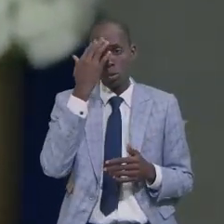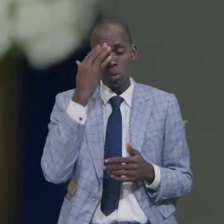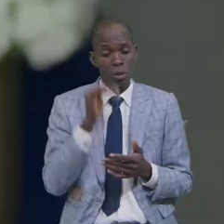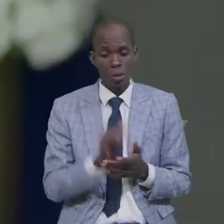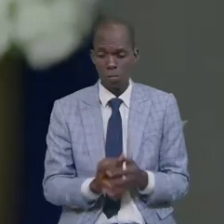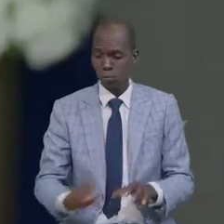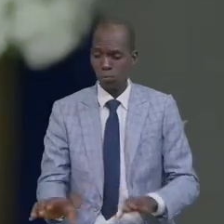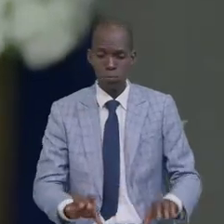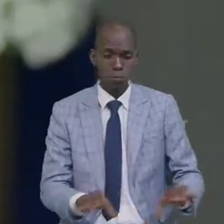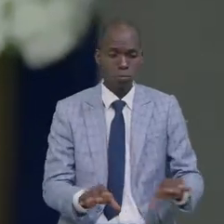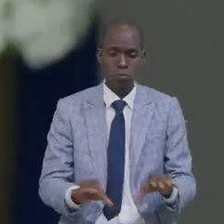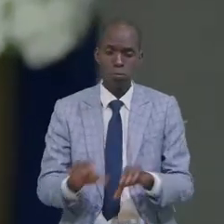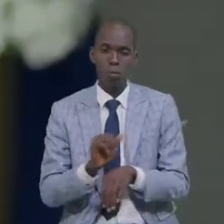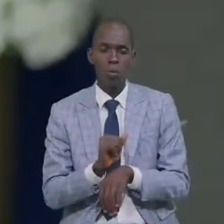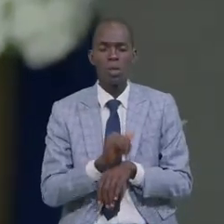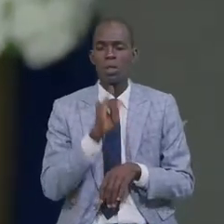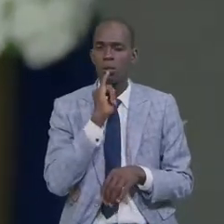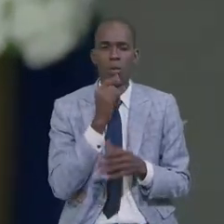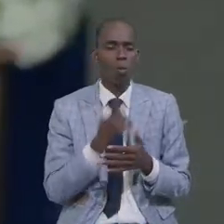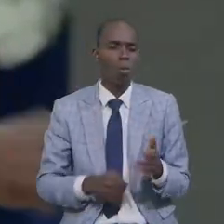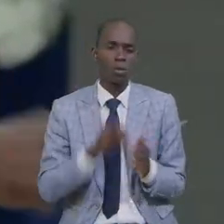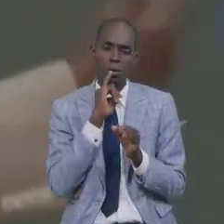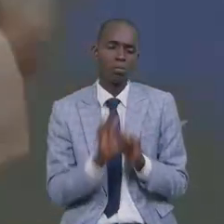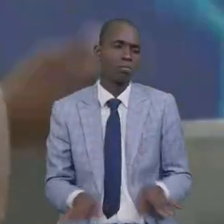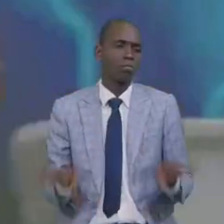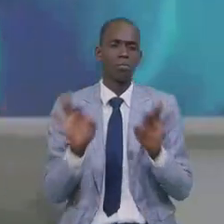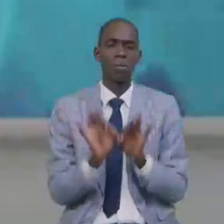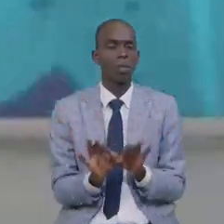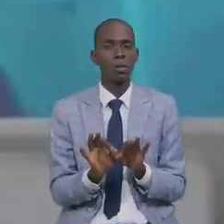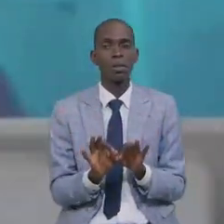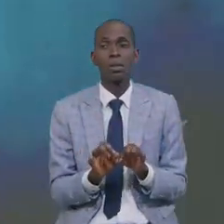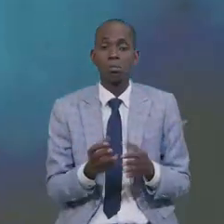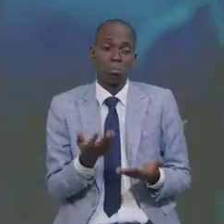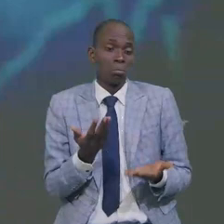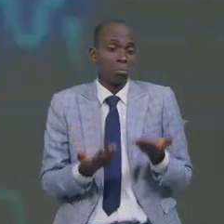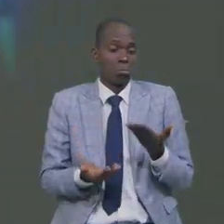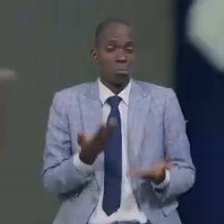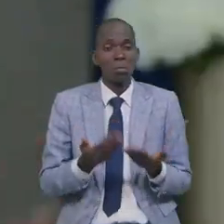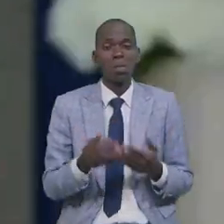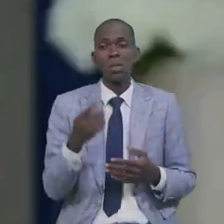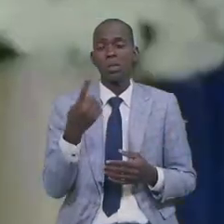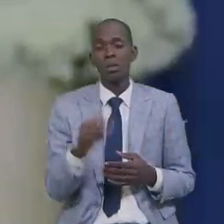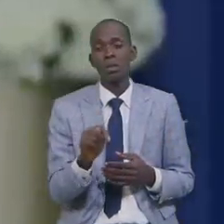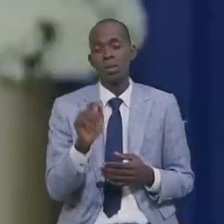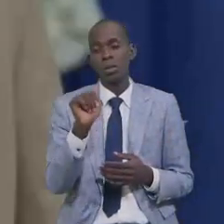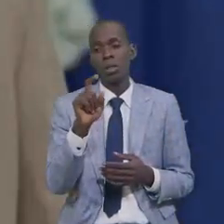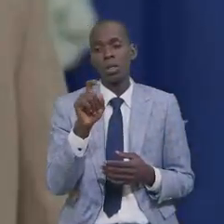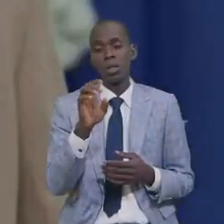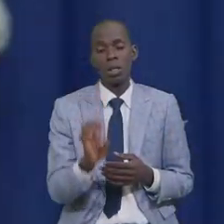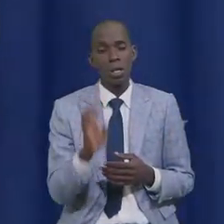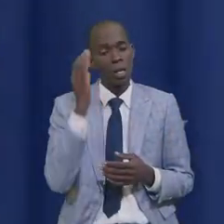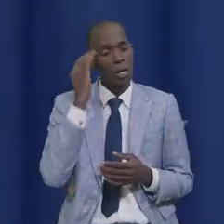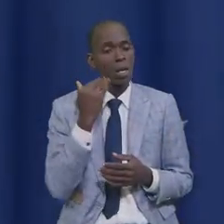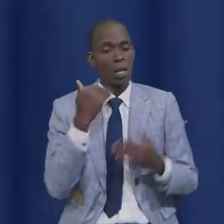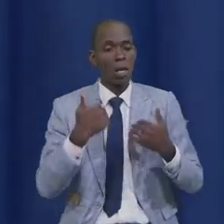Les gens disent, ah, c'est l'activité qui compte. Le devoir, c'est ce qui compte. Même si le fer de la hache